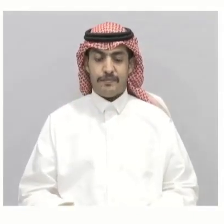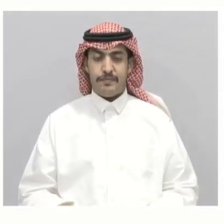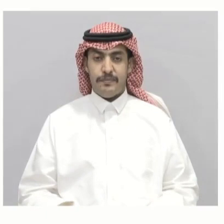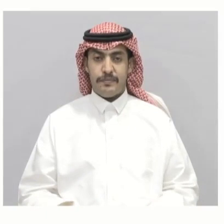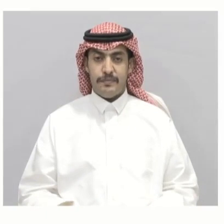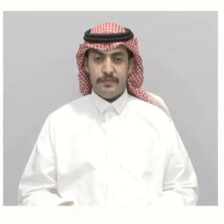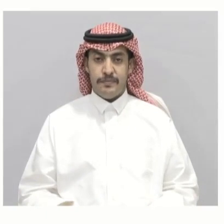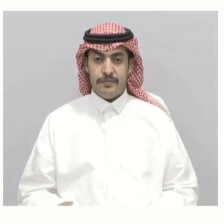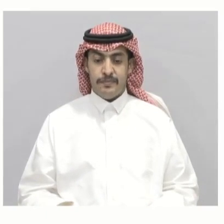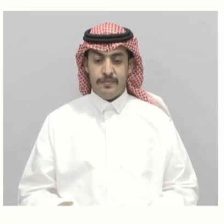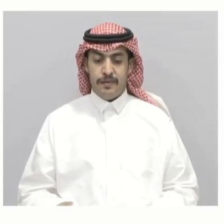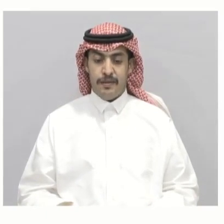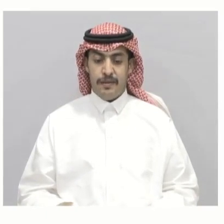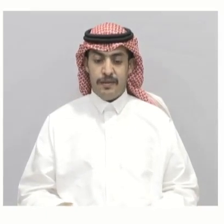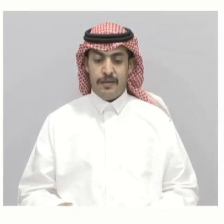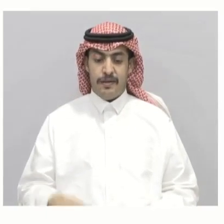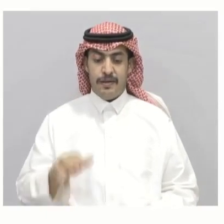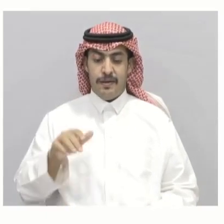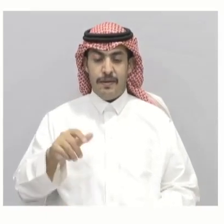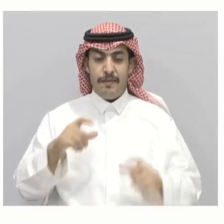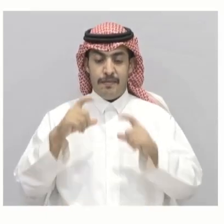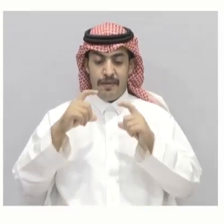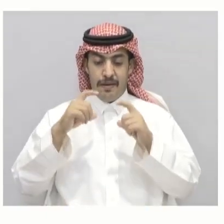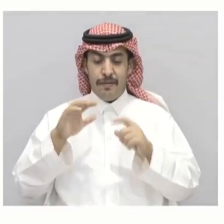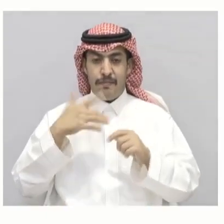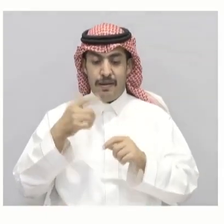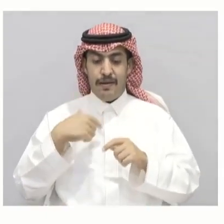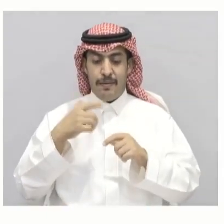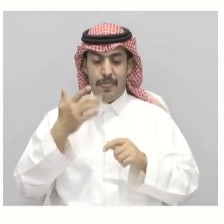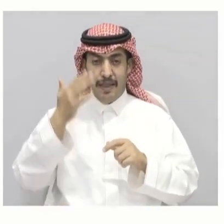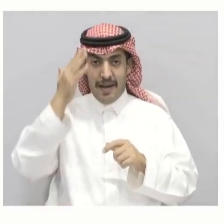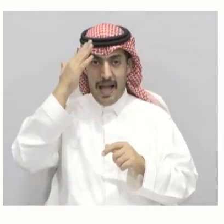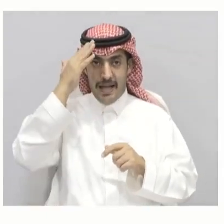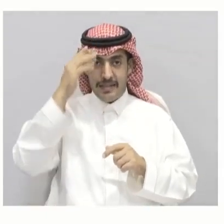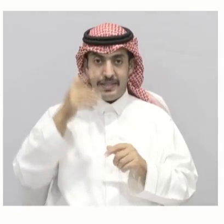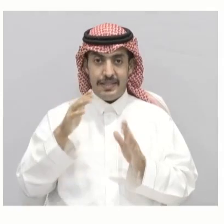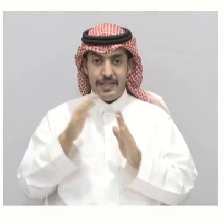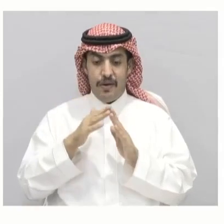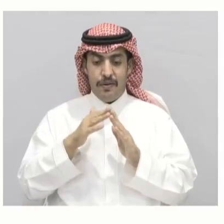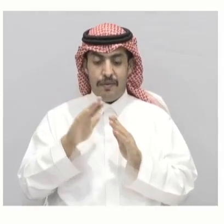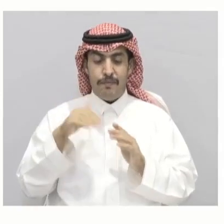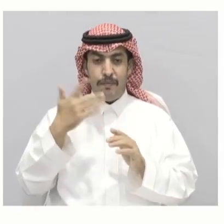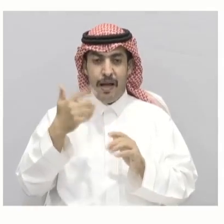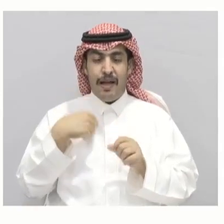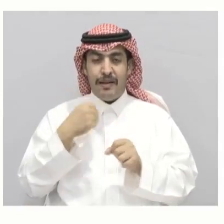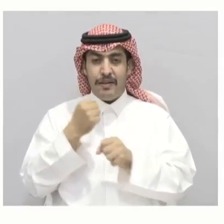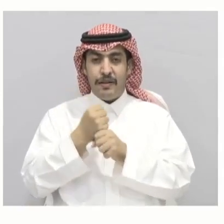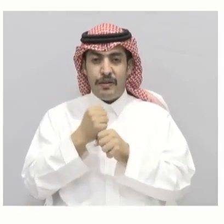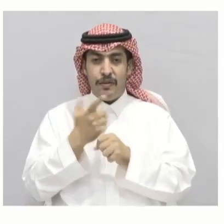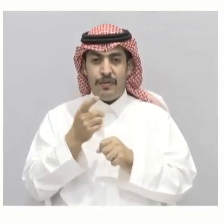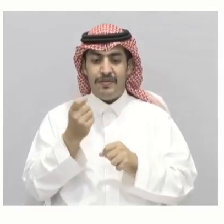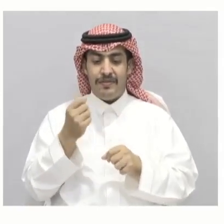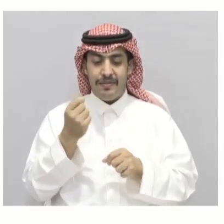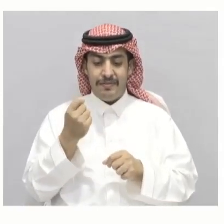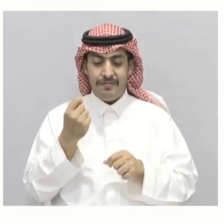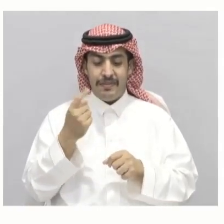وضعت المنقله على راس الزاويه وساستخدم التدريج ماذا هنا احسنتم